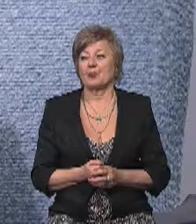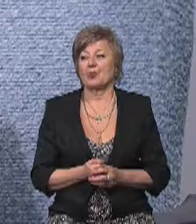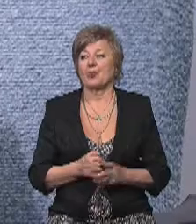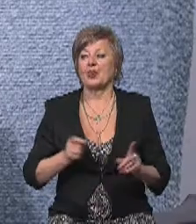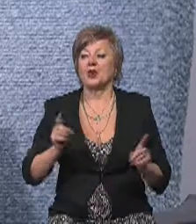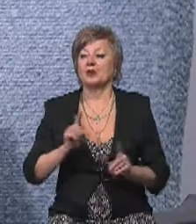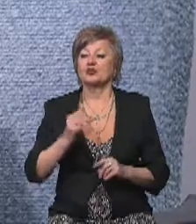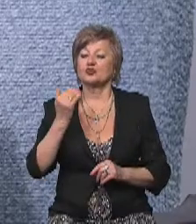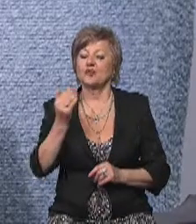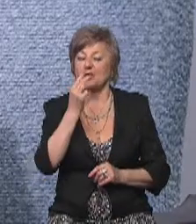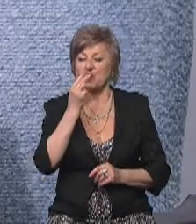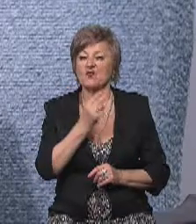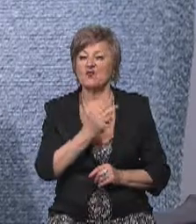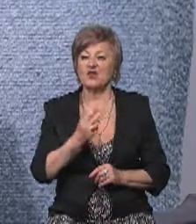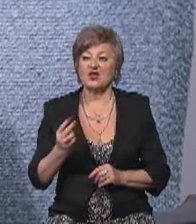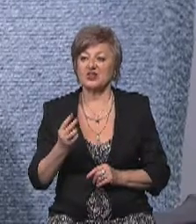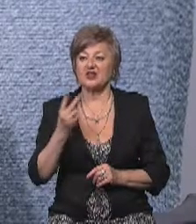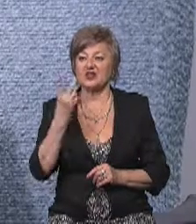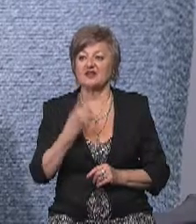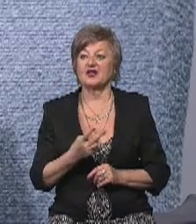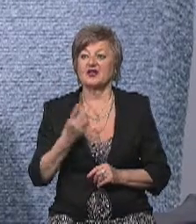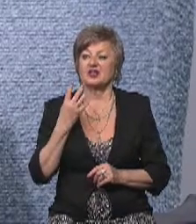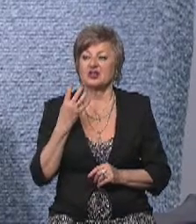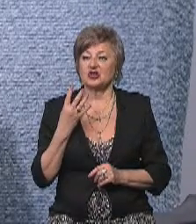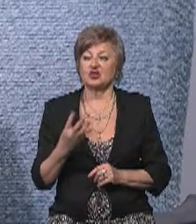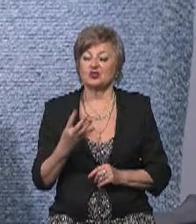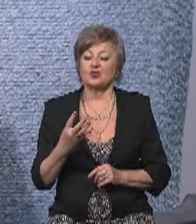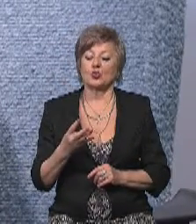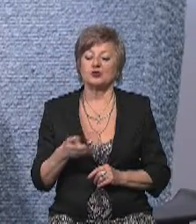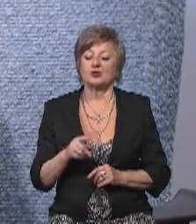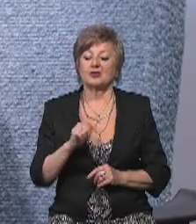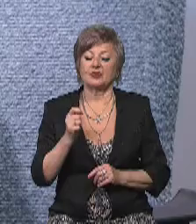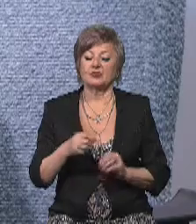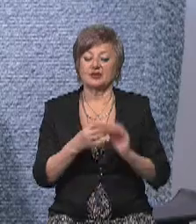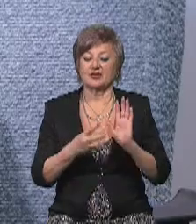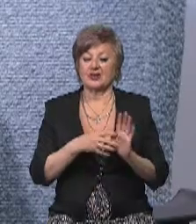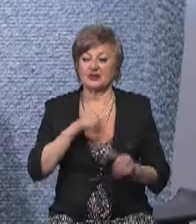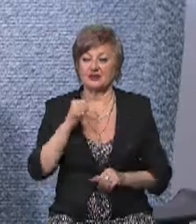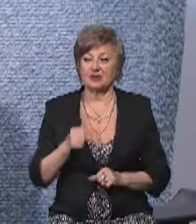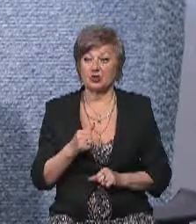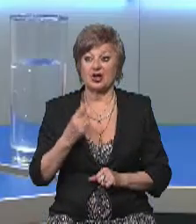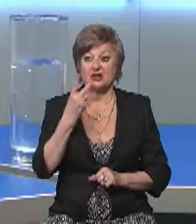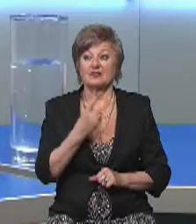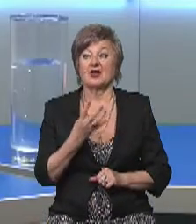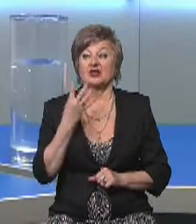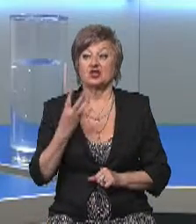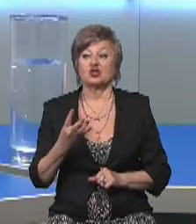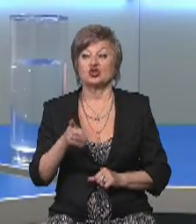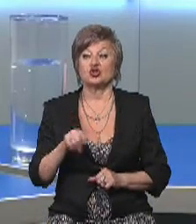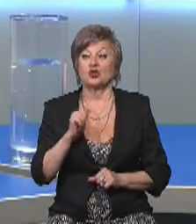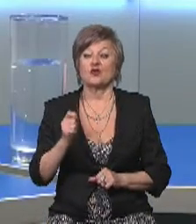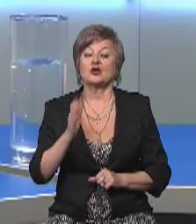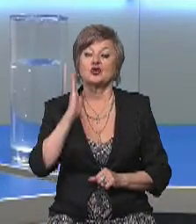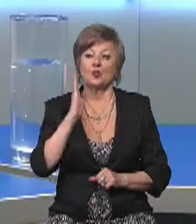Що ви святкуватимете 24 серпня 2019-го? 24 серпня я буду,